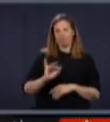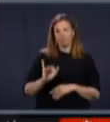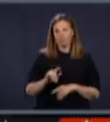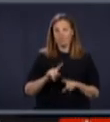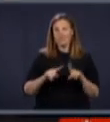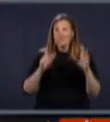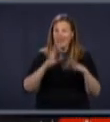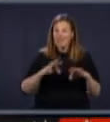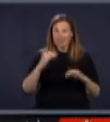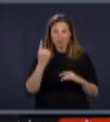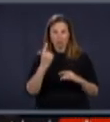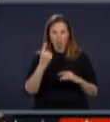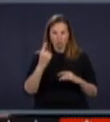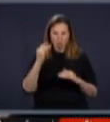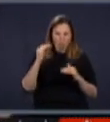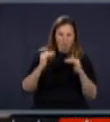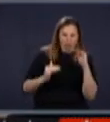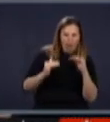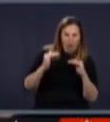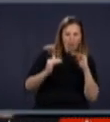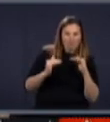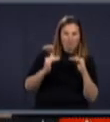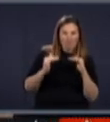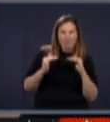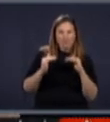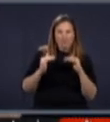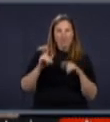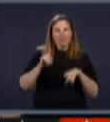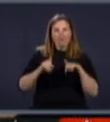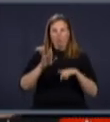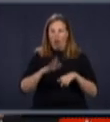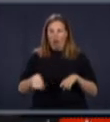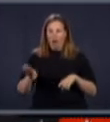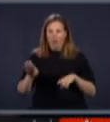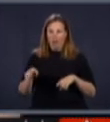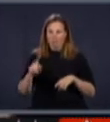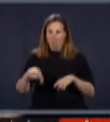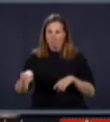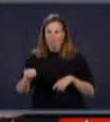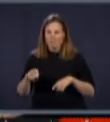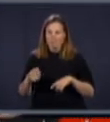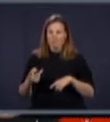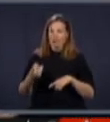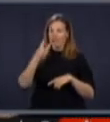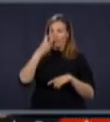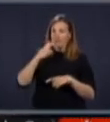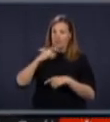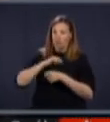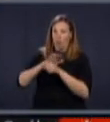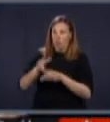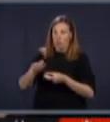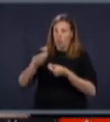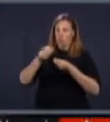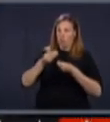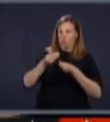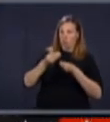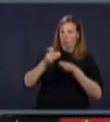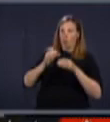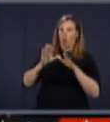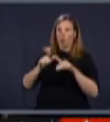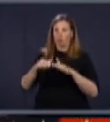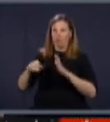balance d'inconvénients. C'est que même si les enfants sont pas très à risque de conséquences graves, ils sont quand même